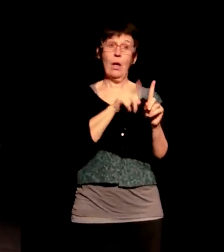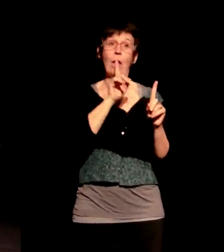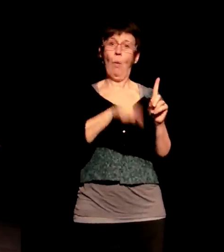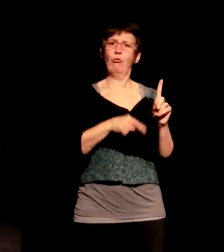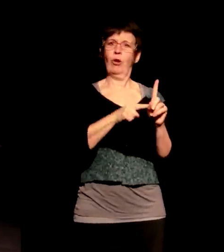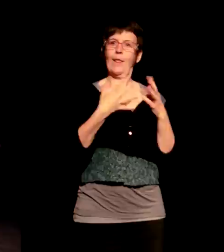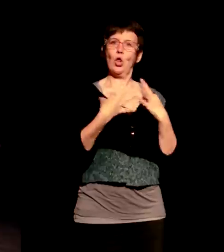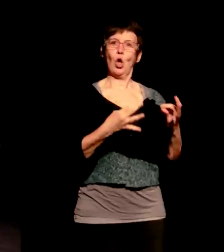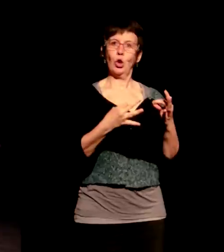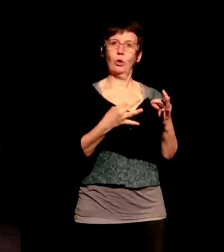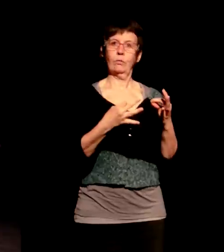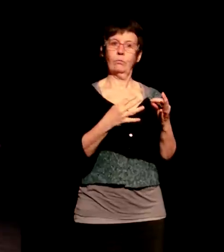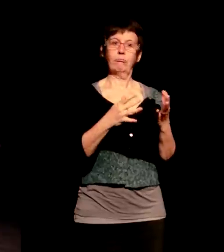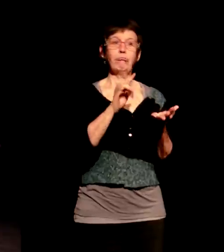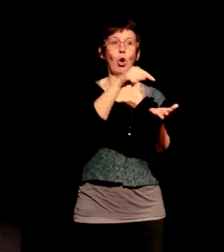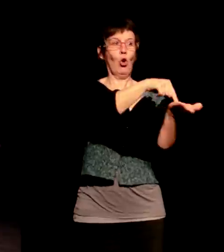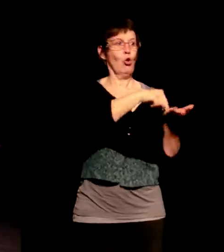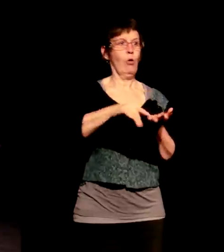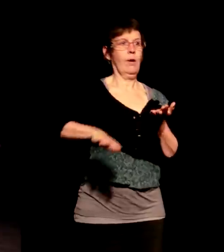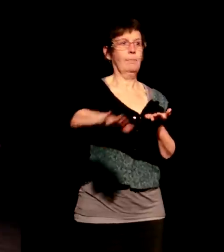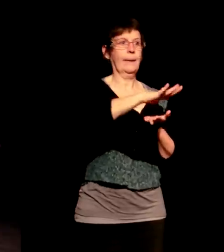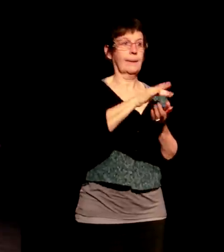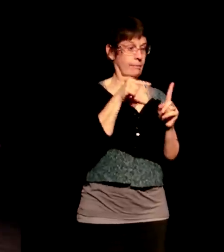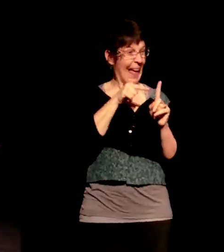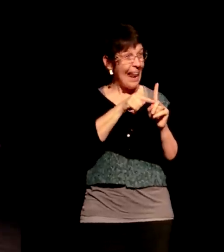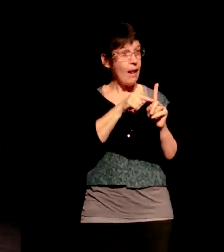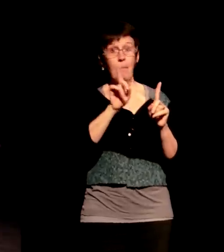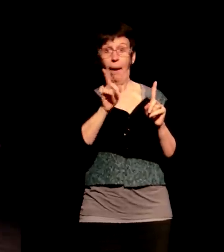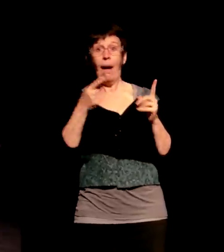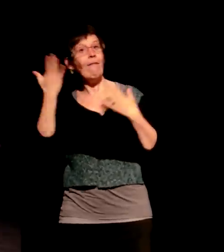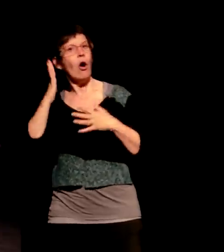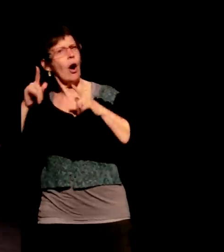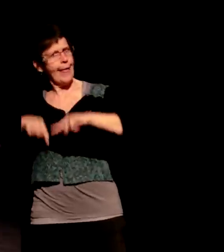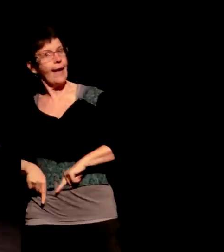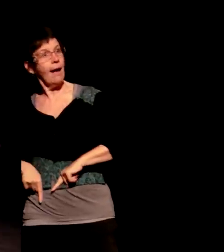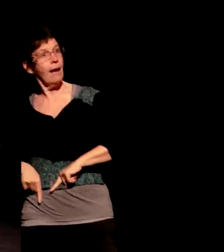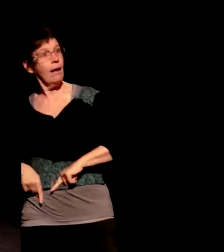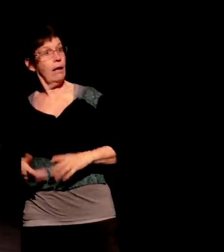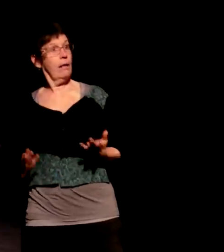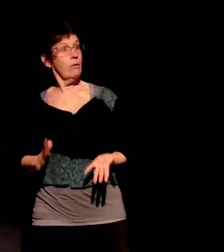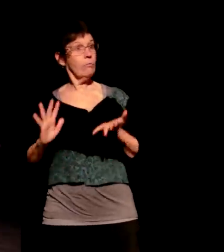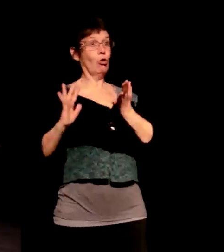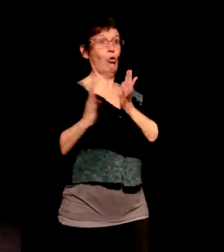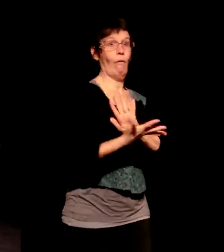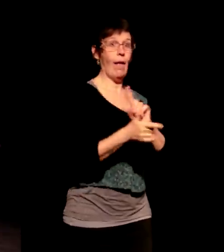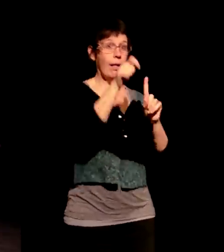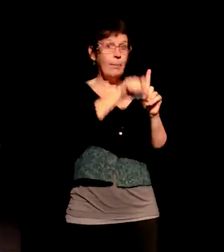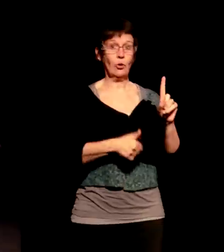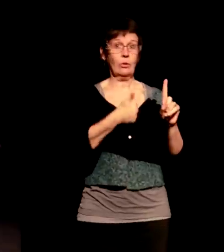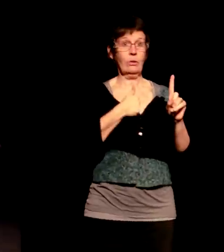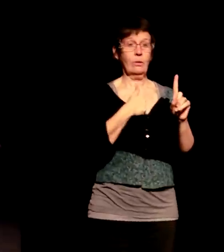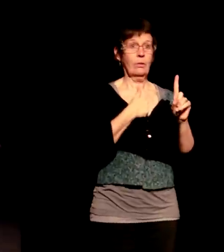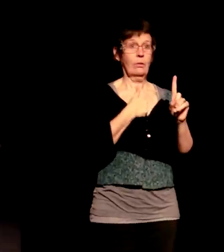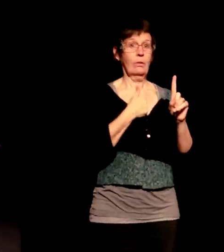dans certains espaces. C'est plus l'État, c'est elle, elle ne représente pas l'État. Et donc on dit maintenant, souvent, la religion c'est du domaine du privé,